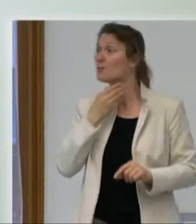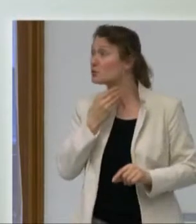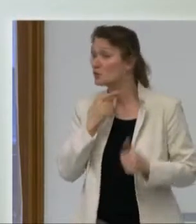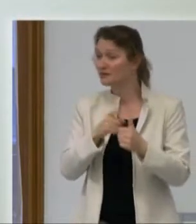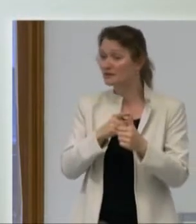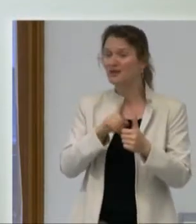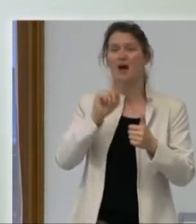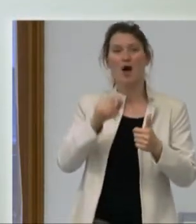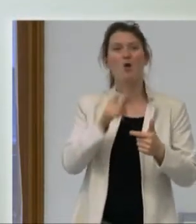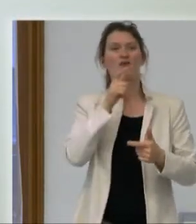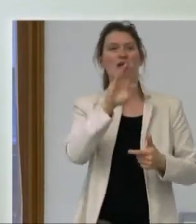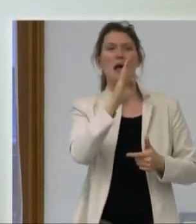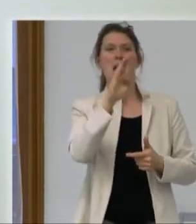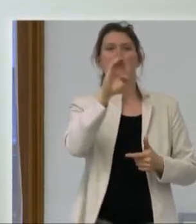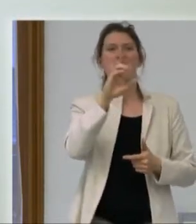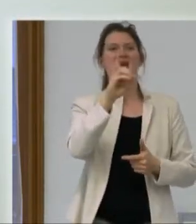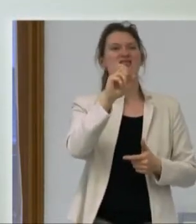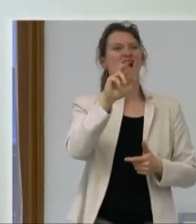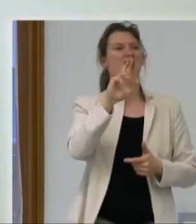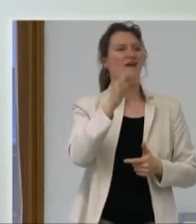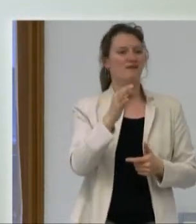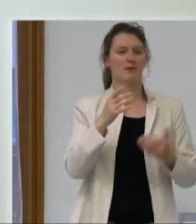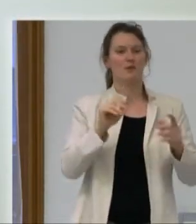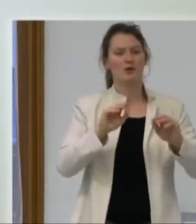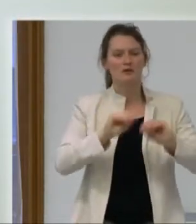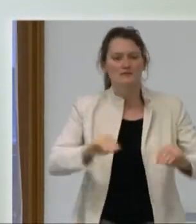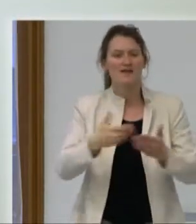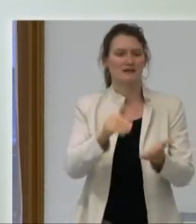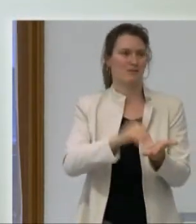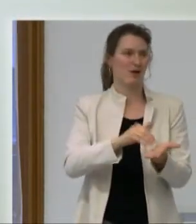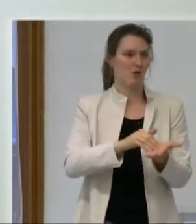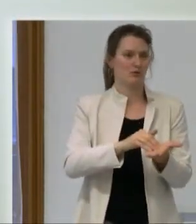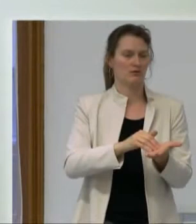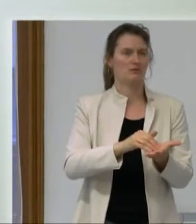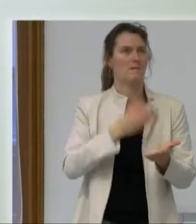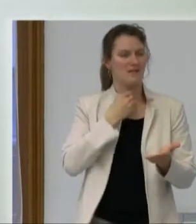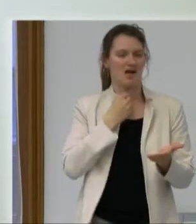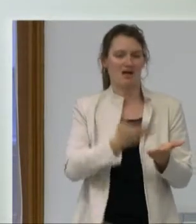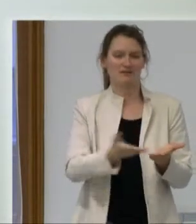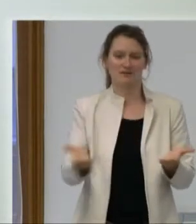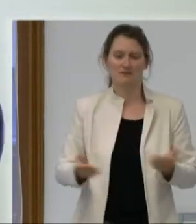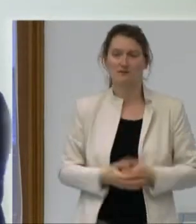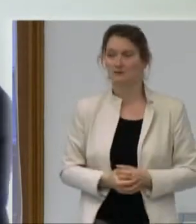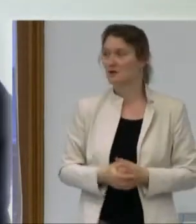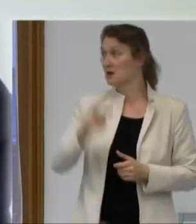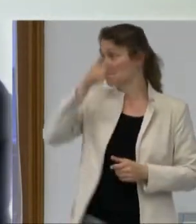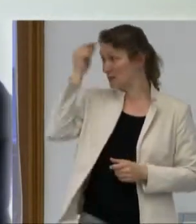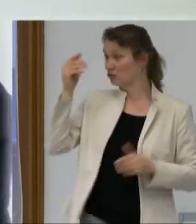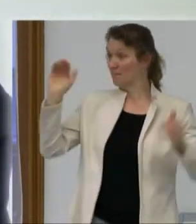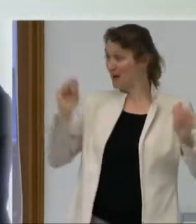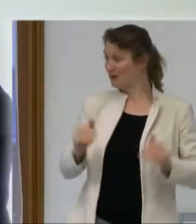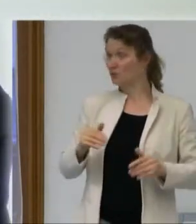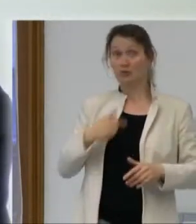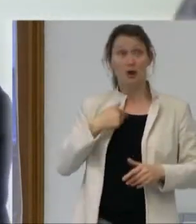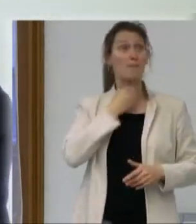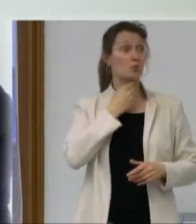Begriff der Bedarfe und der wäre eigentlich der richtigere Begriff, denn Menschen mit Beeinträchtigungen haben keine